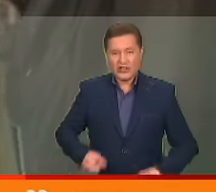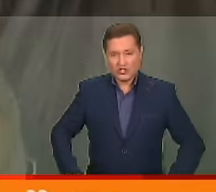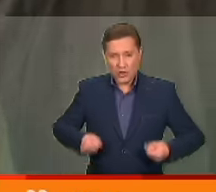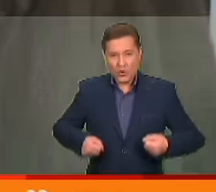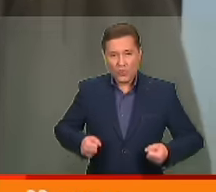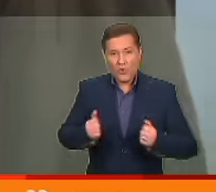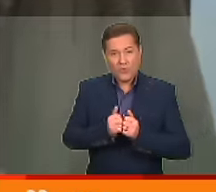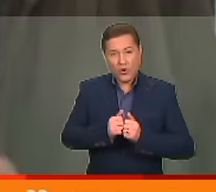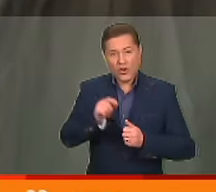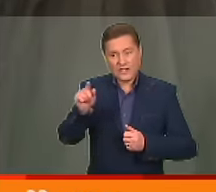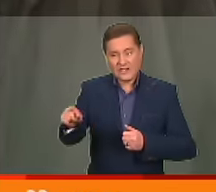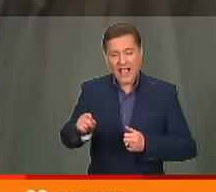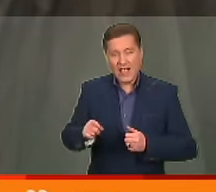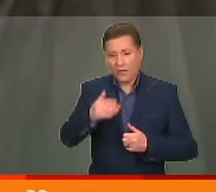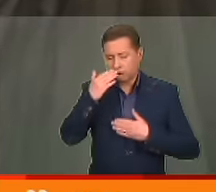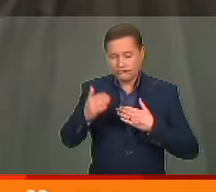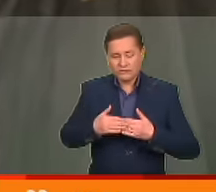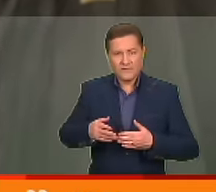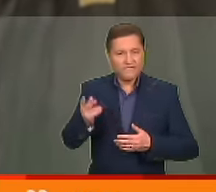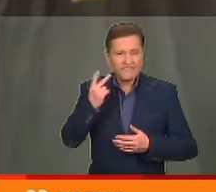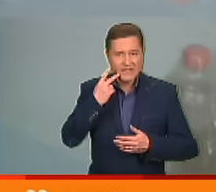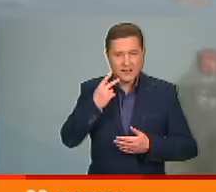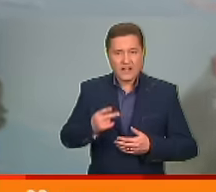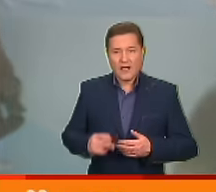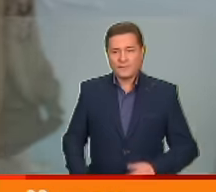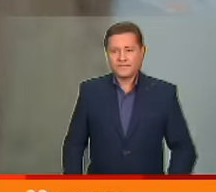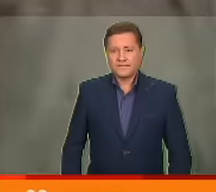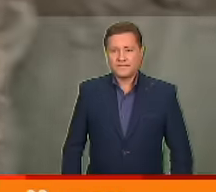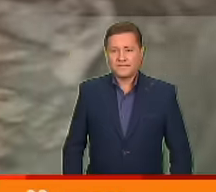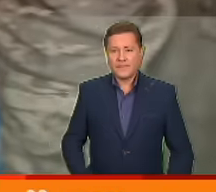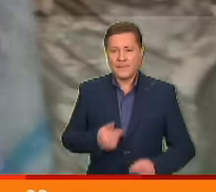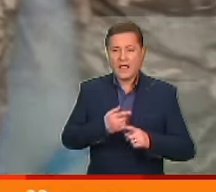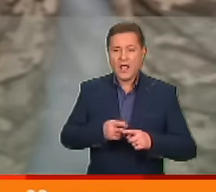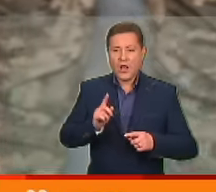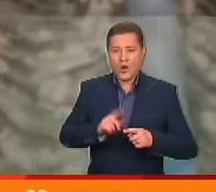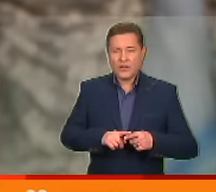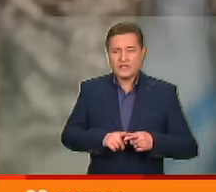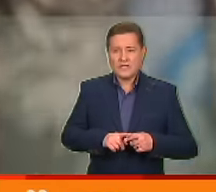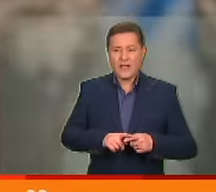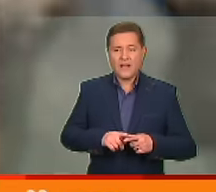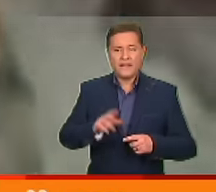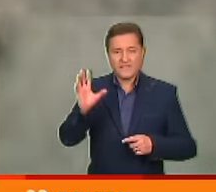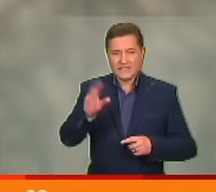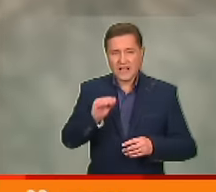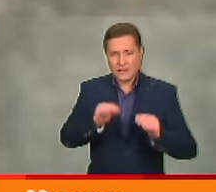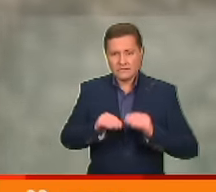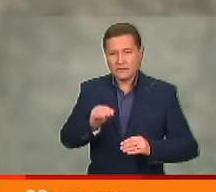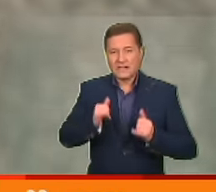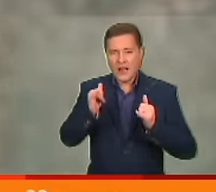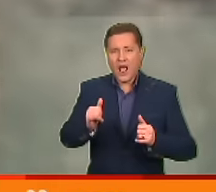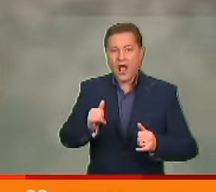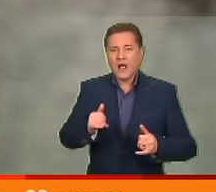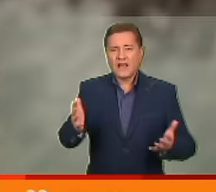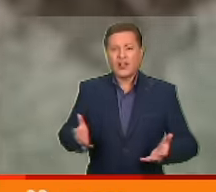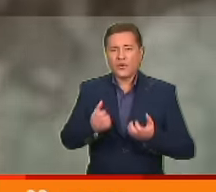із Лесею, на відстані витягнутої руки від її ліжка. Ну, це кілограмів 2-3. Приблизно.